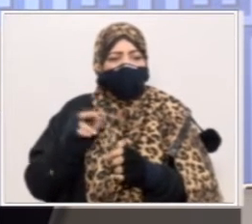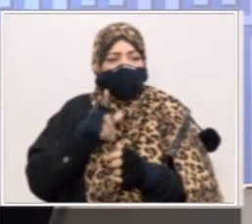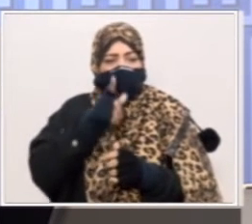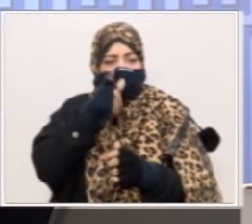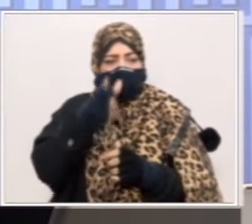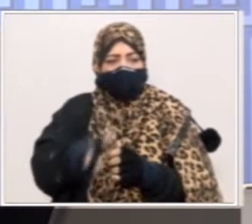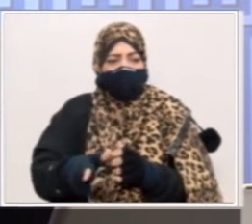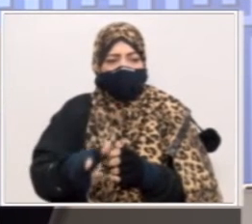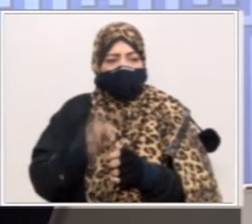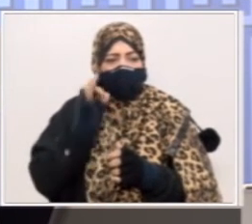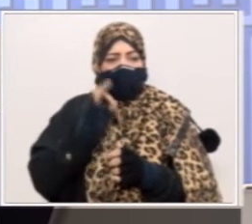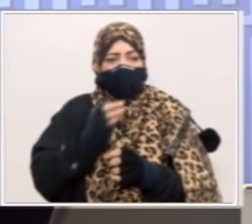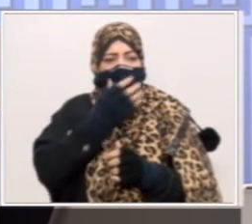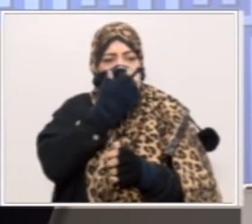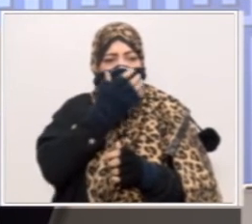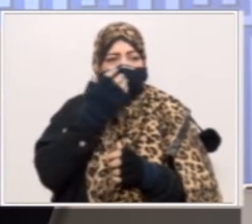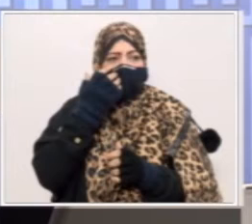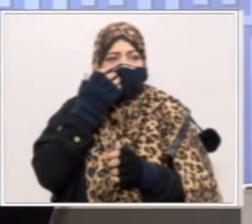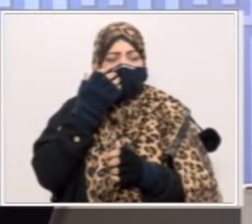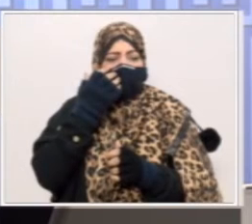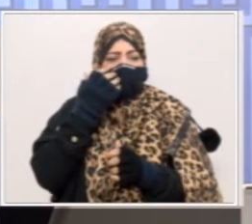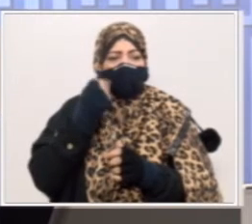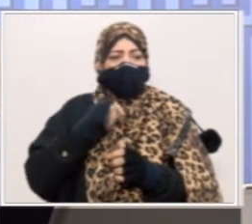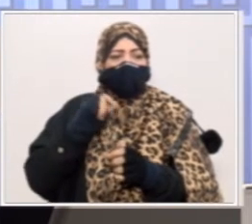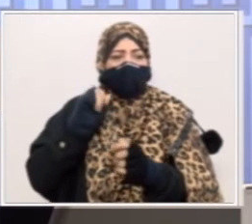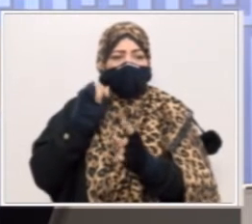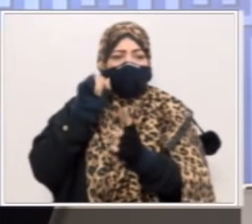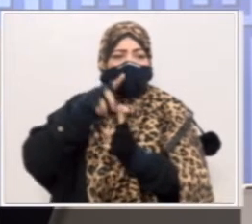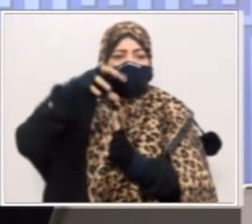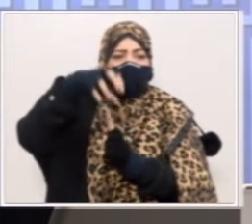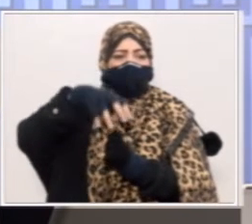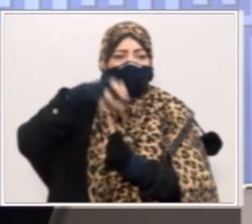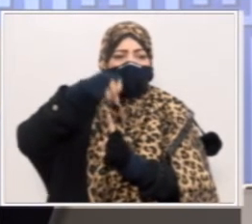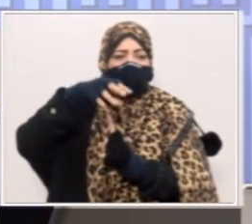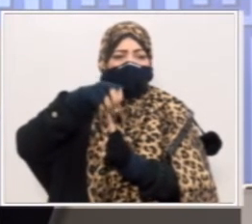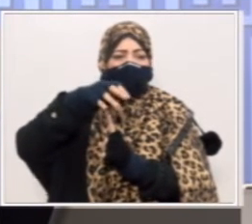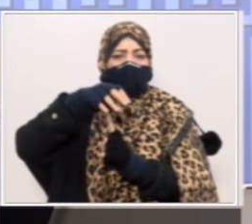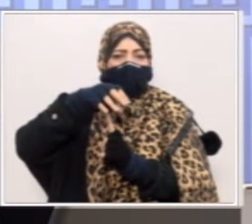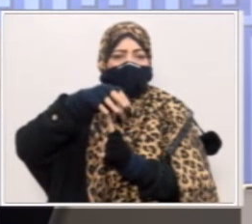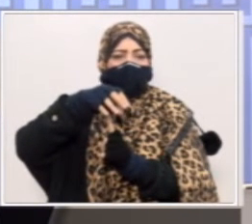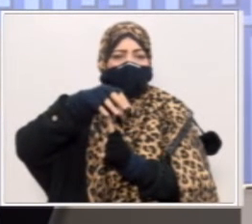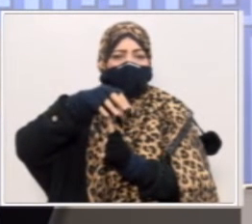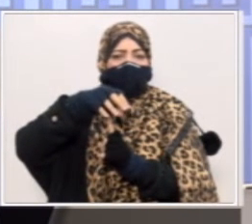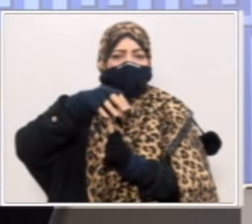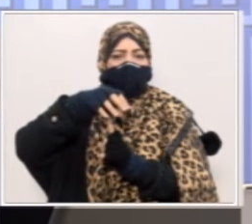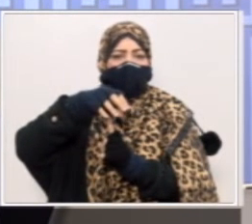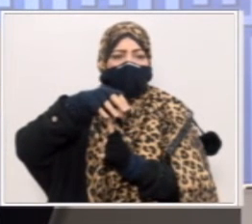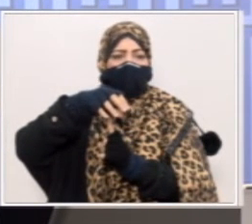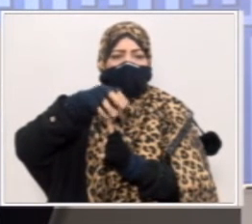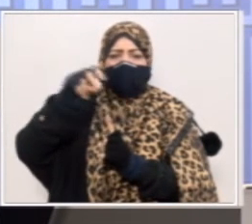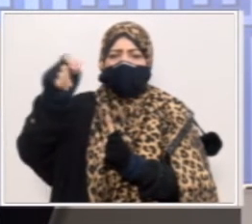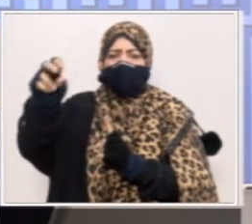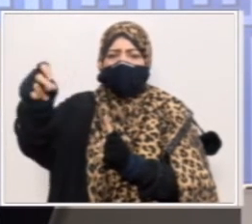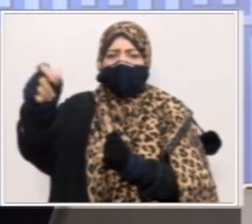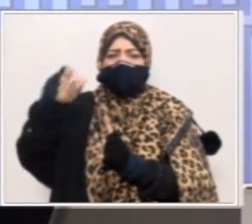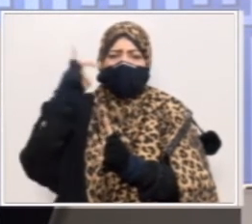القضاء مباشرة عقب شهر رمضان، فيترك الإنسان إلى بقدر ما عليه من الأيام، إن كان عليه 10 يترك